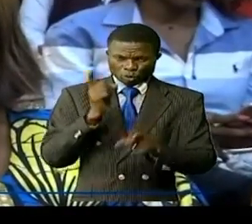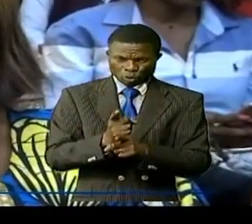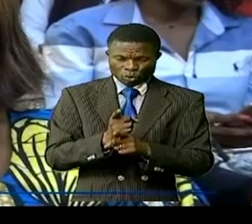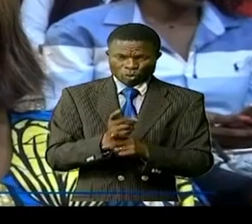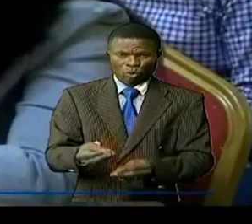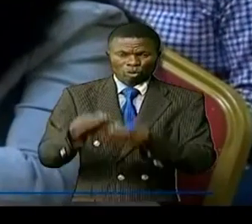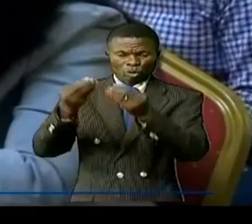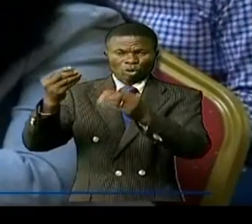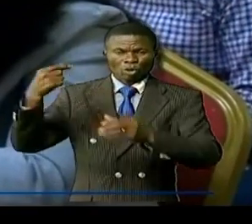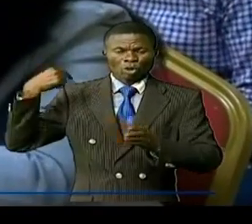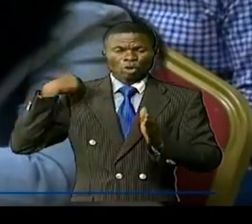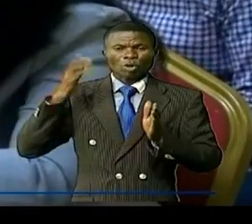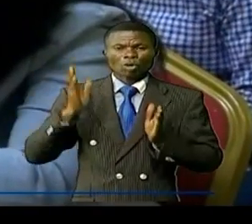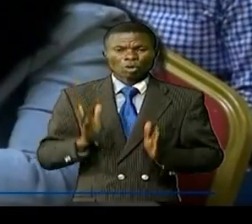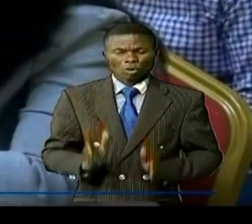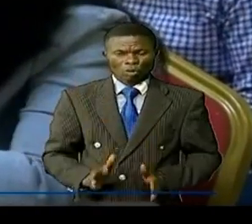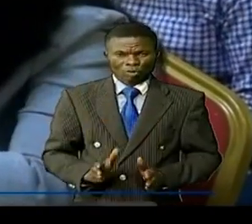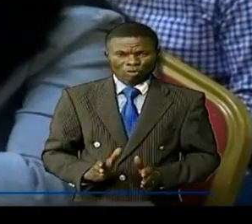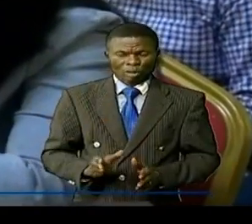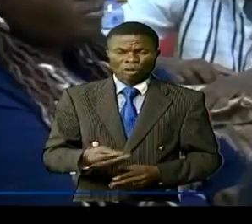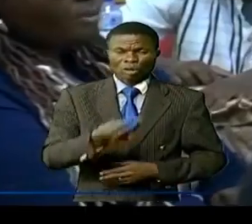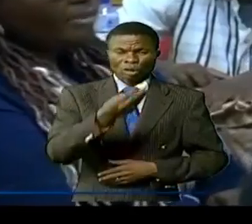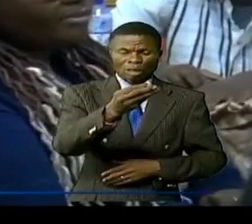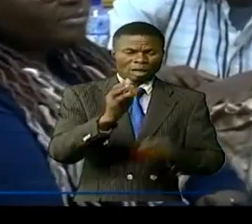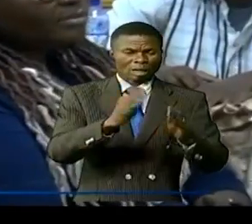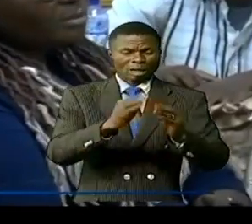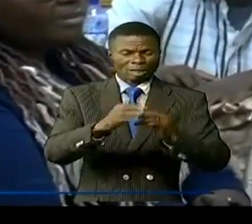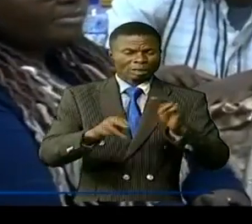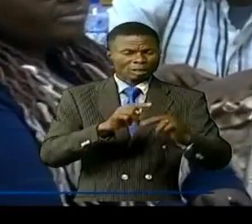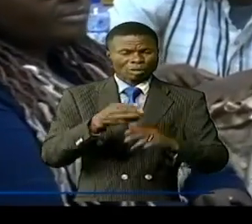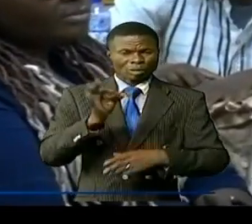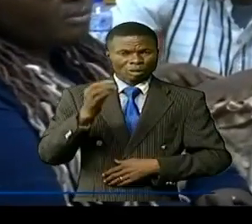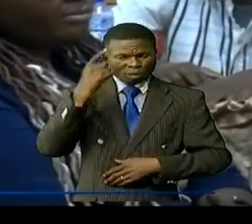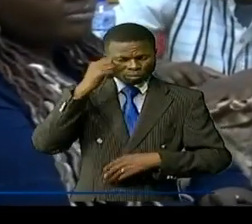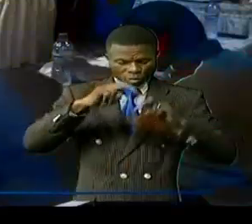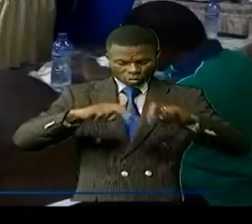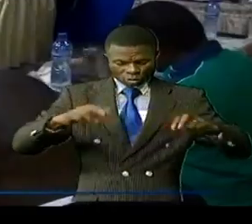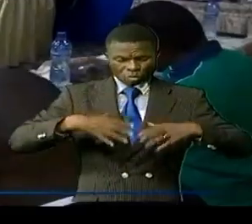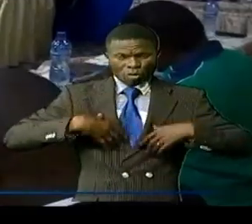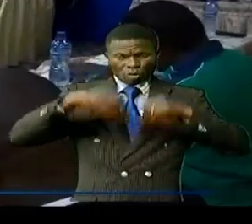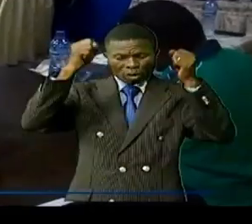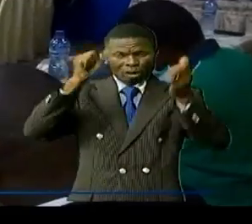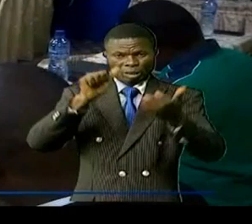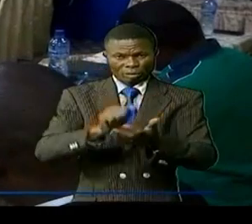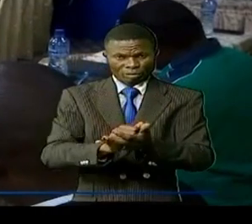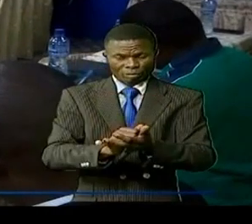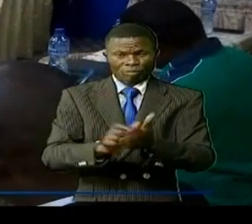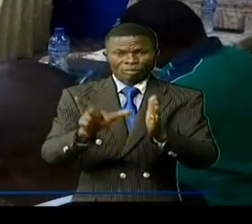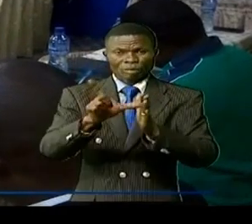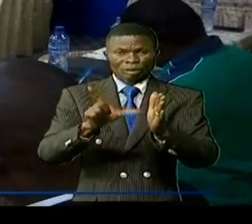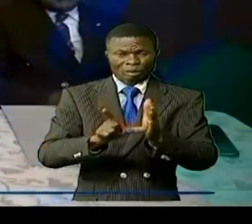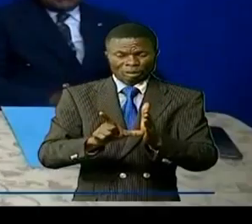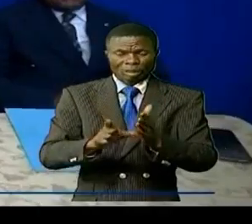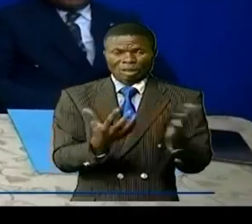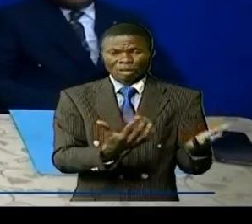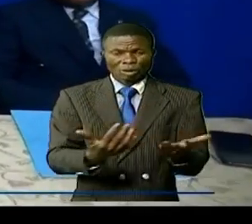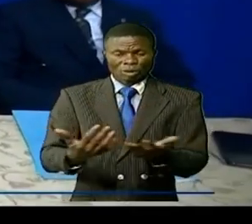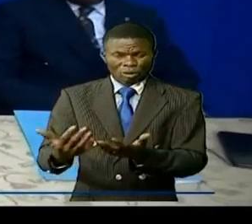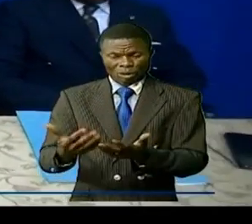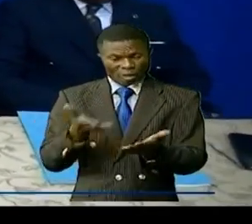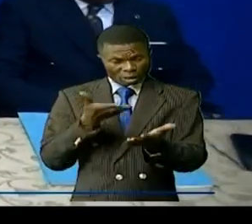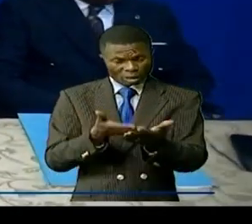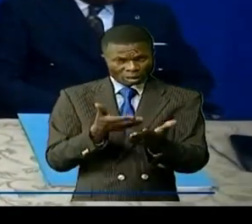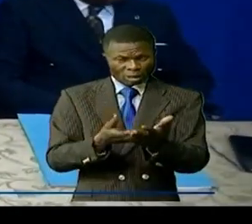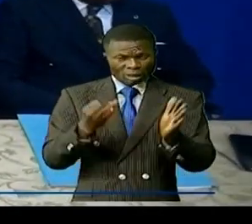au gouvernement avant d'être déposé à l'Assemblée nationale pour son approbation. Ce code du numérique contient